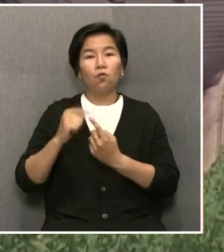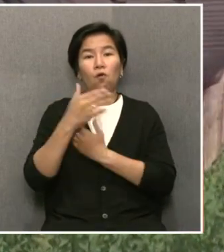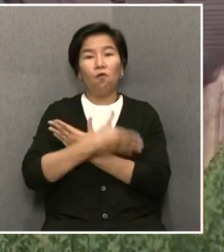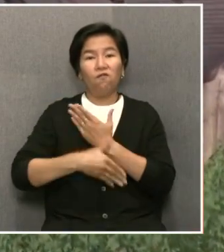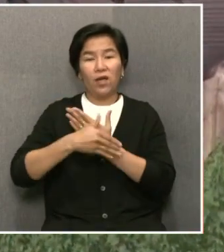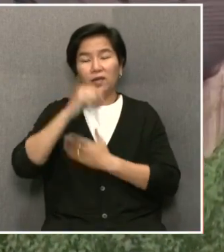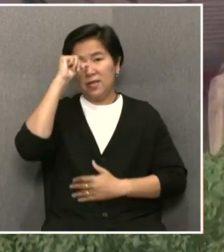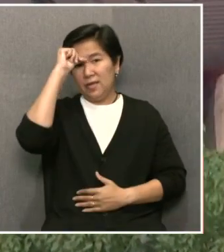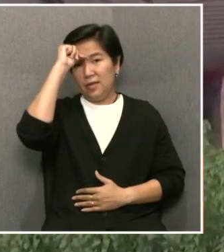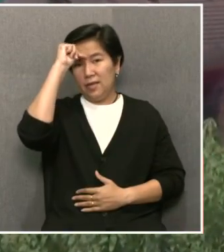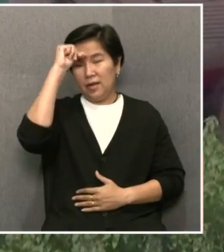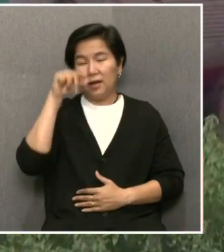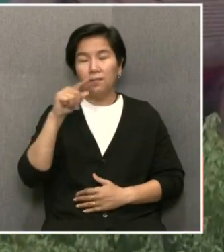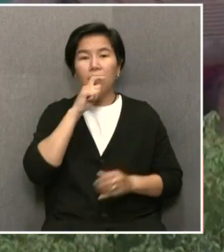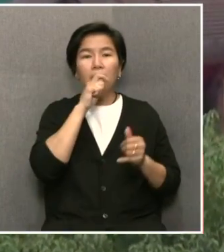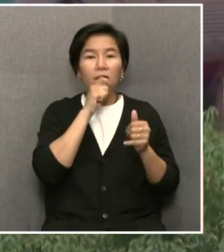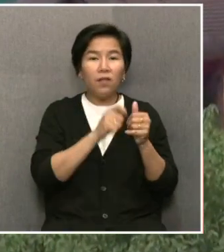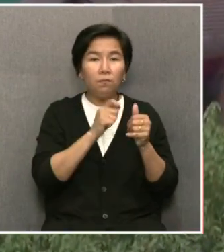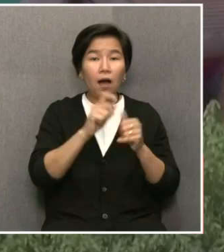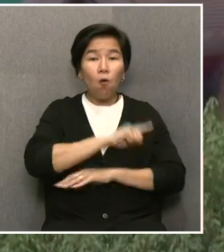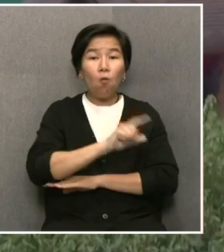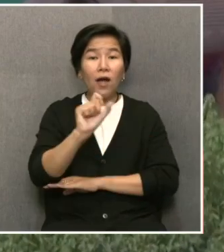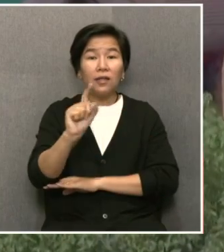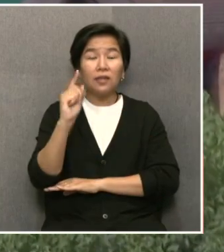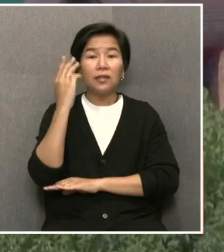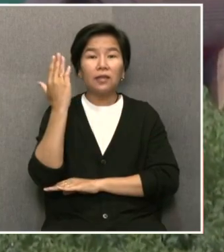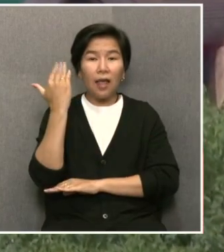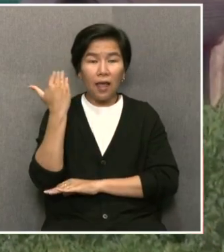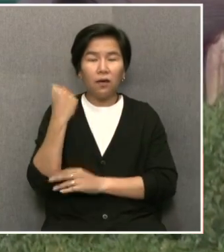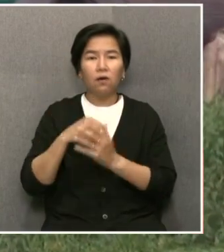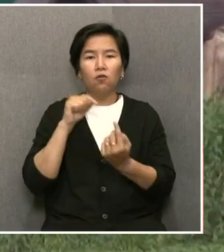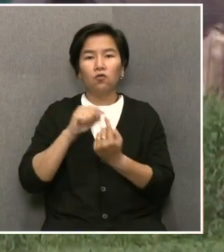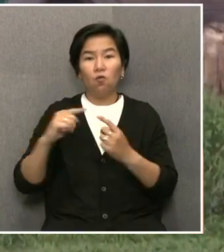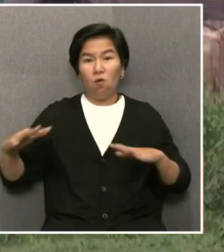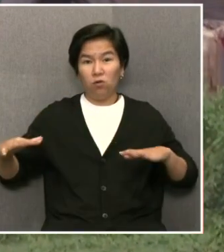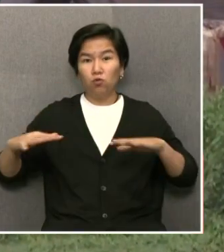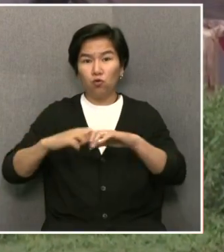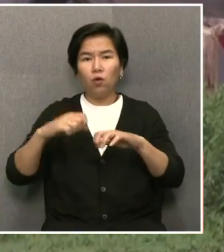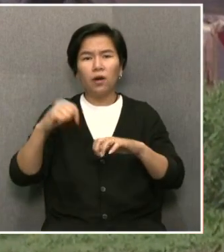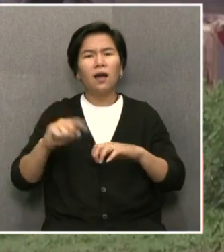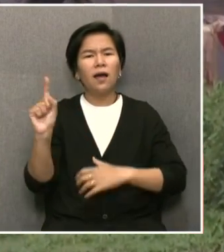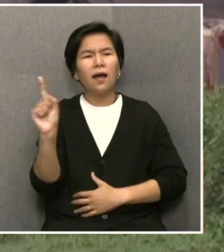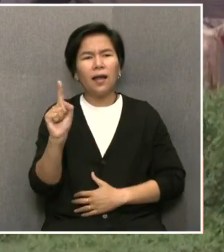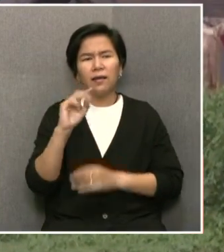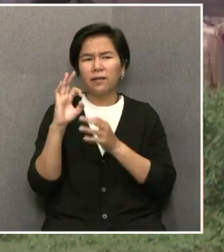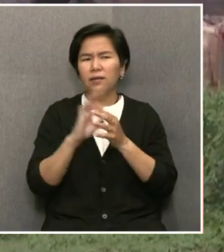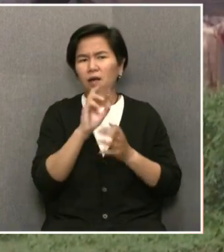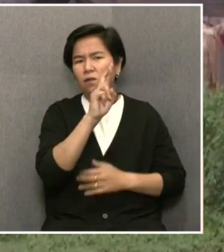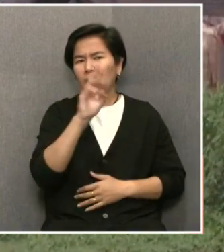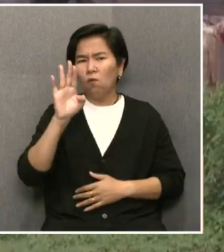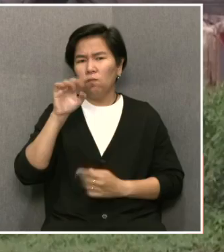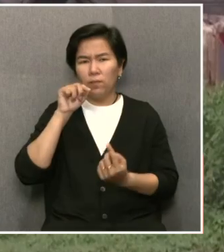เขากล่าวให้สัมภาษณ์เมื่อวันอาทิตย์นะครับว่าสาเหตุของการชนกันน่าจะเกิดจากความล้มเหลวของระบบจัดการราง